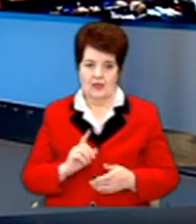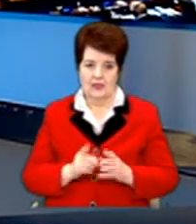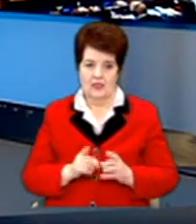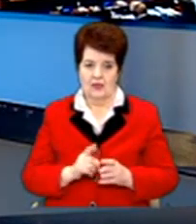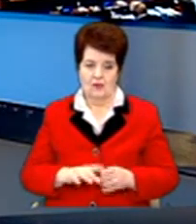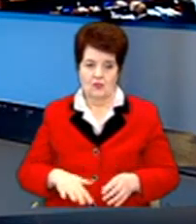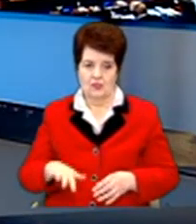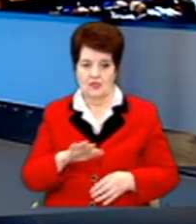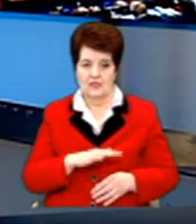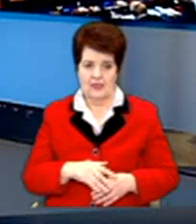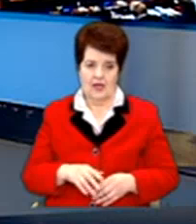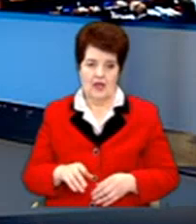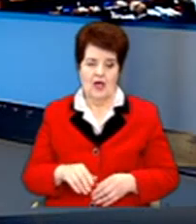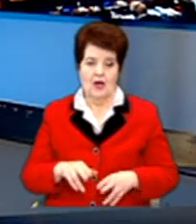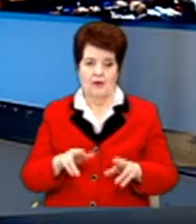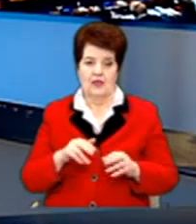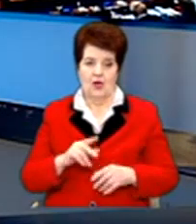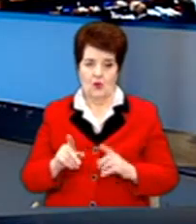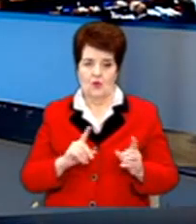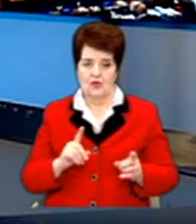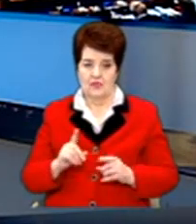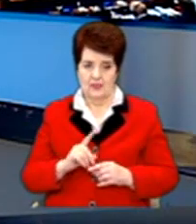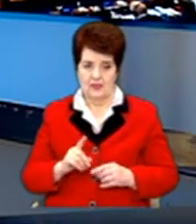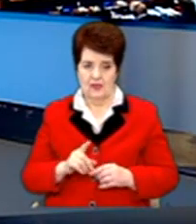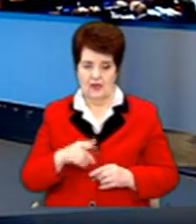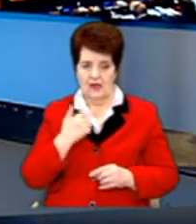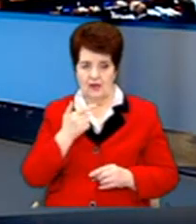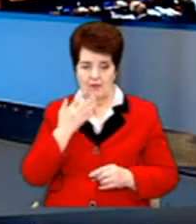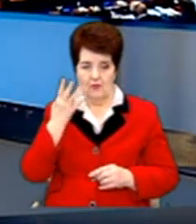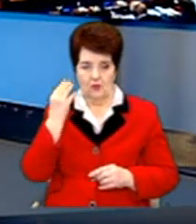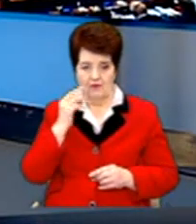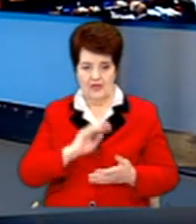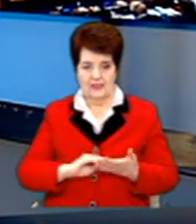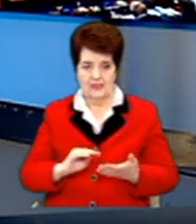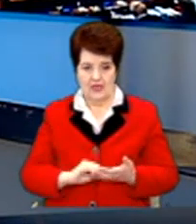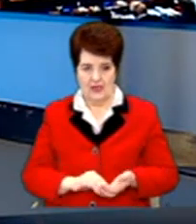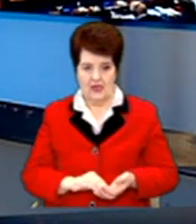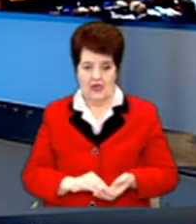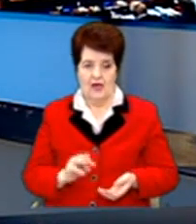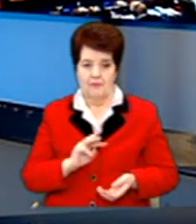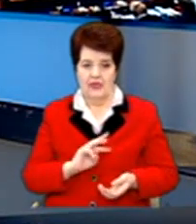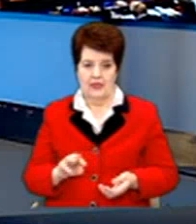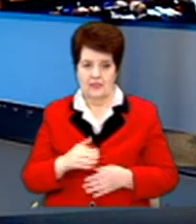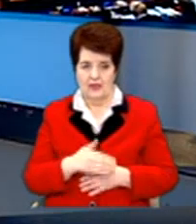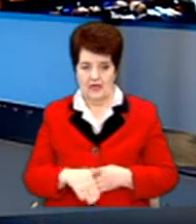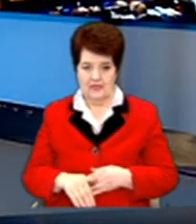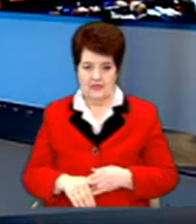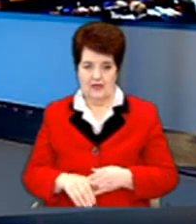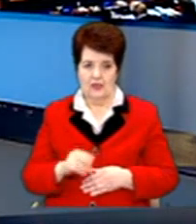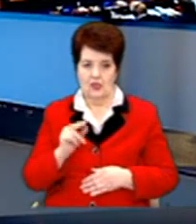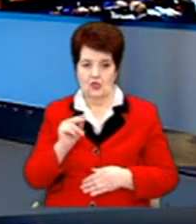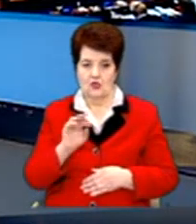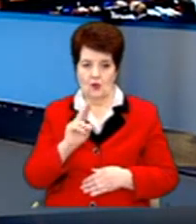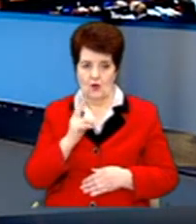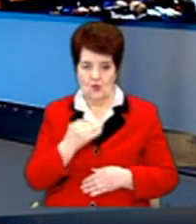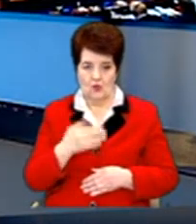sala adunării parlamentare a Consiliului Europei scria în engleză limba moldovenească. Ministrul de Externe de la Chișinău, Aureliu Ciocoi,